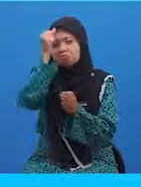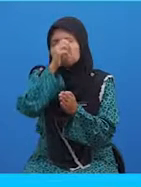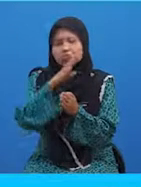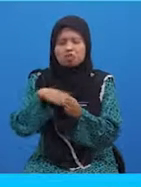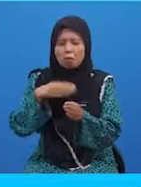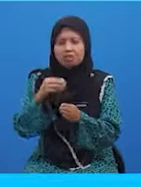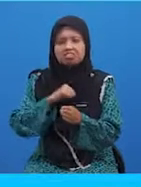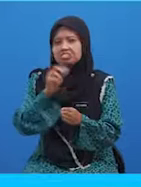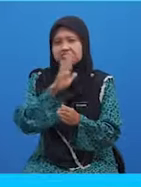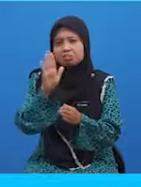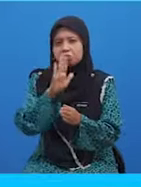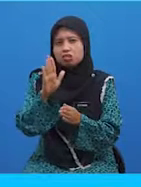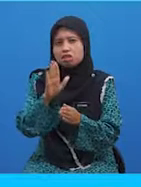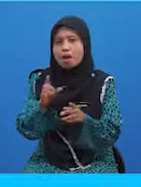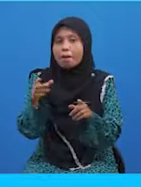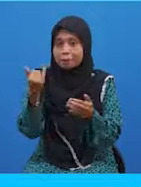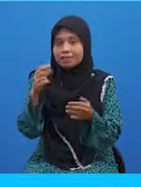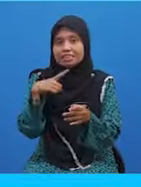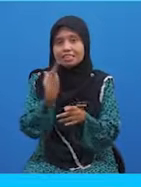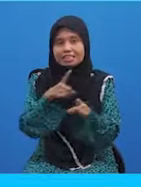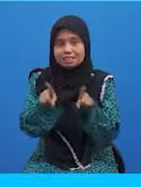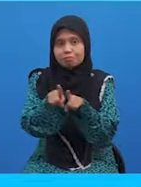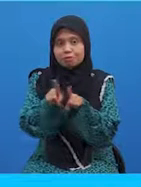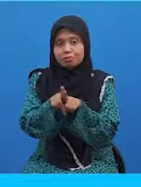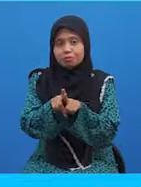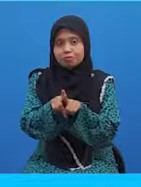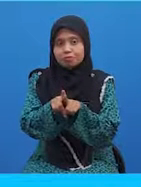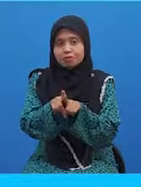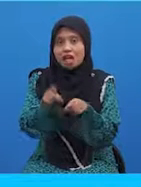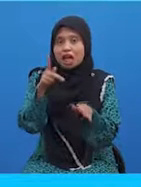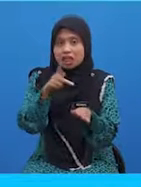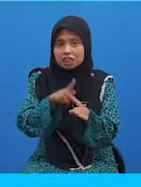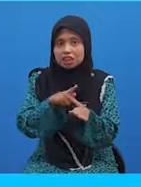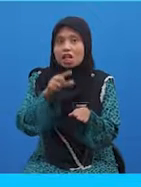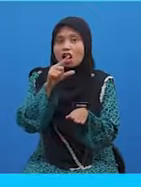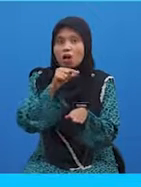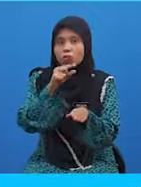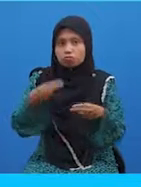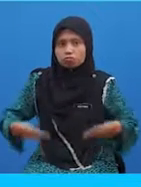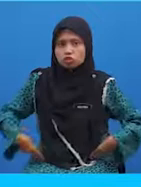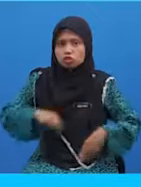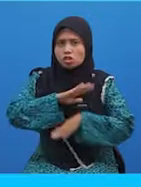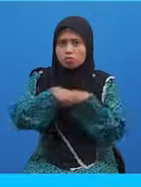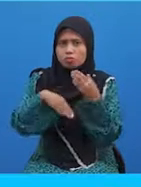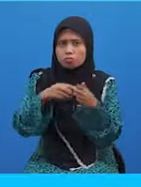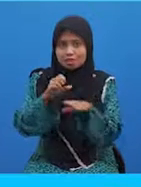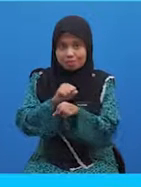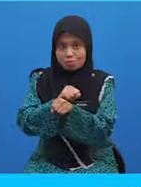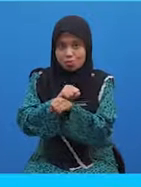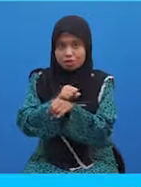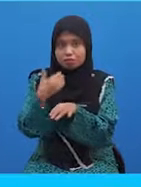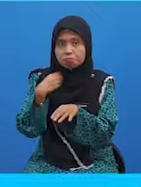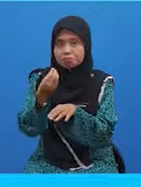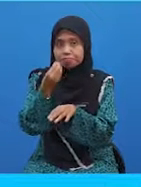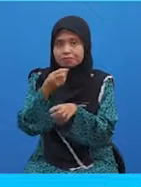diri. Mari kita sama-sama menghayatinya. Ketika burung hidup, semut adalah